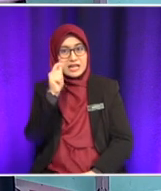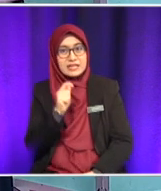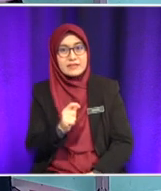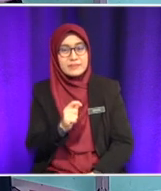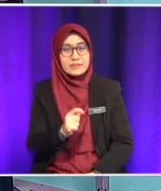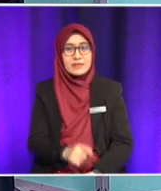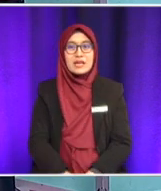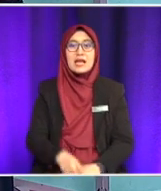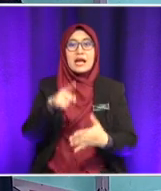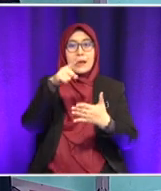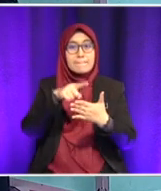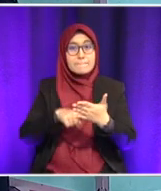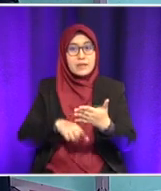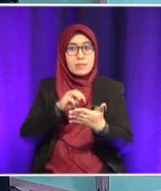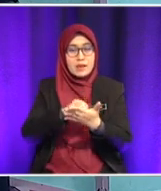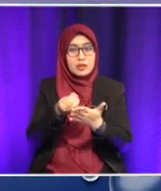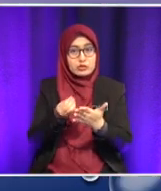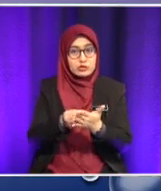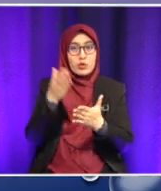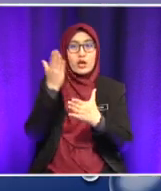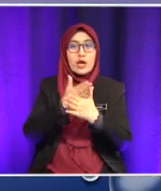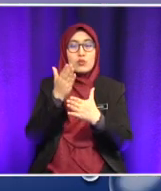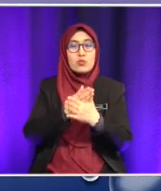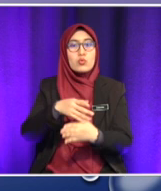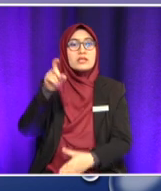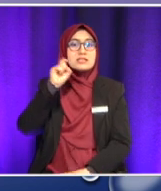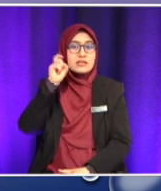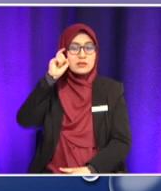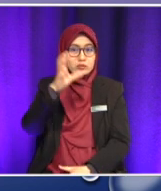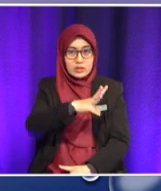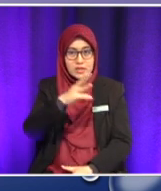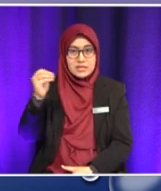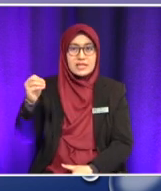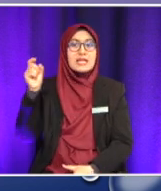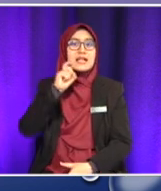maksud gangguan seksual dan peneraan seksual